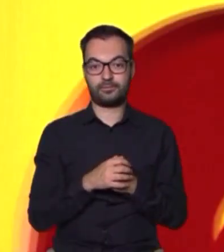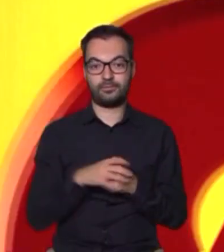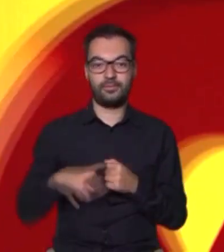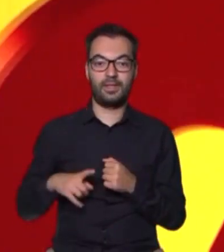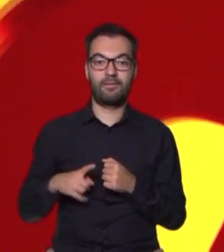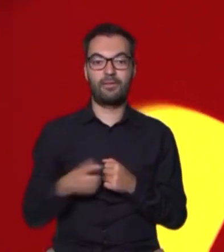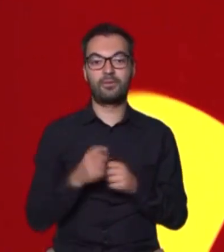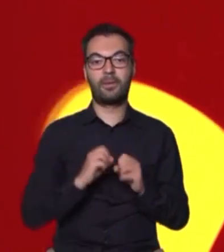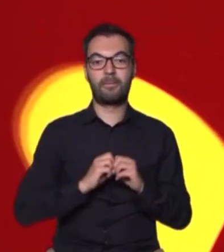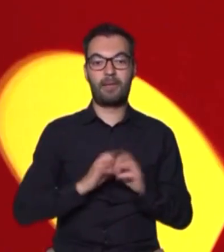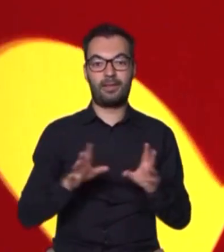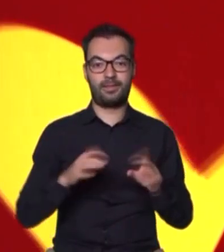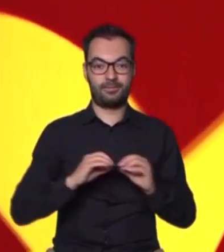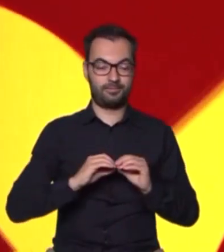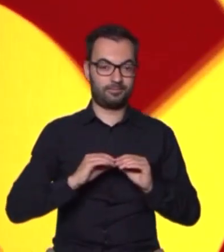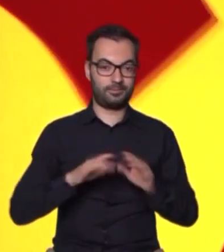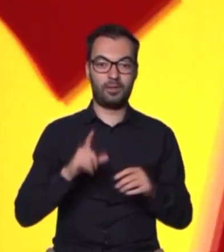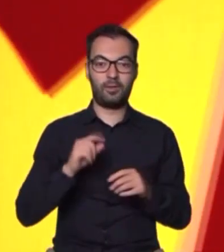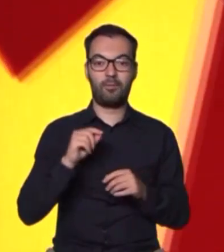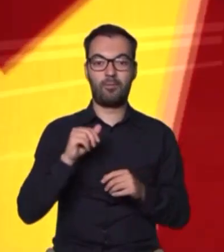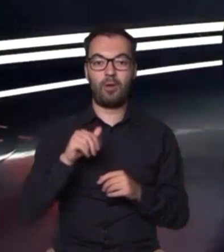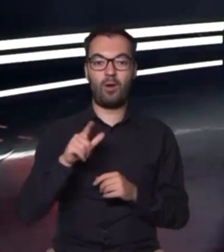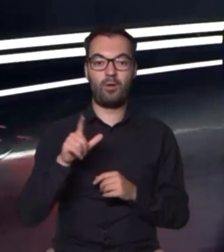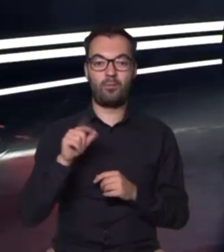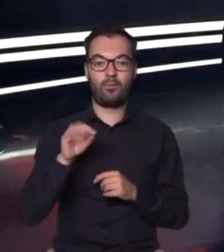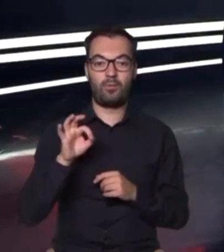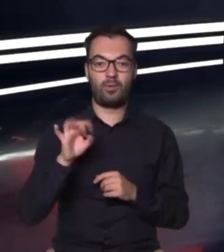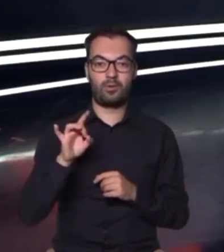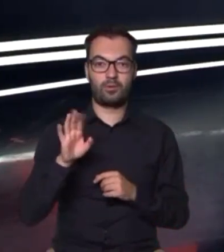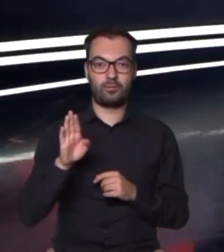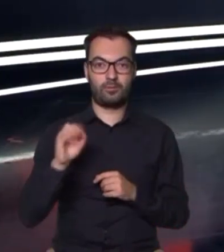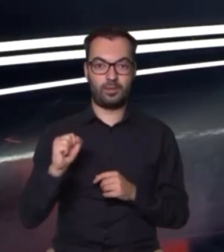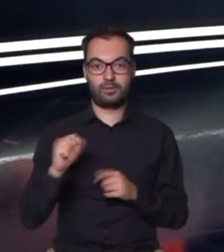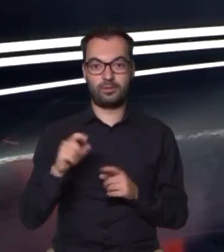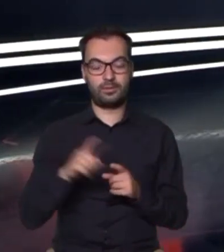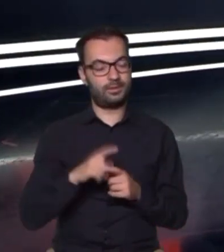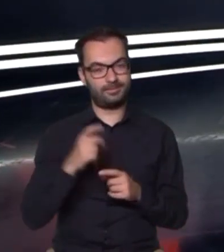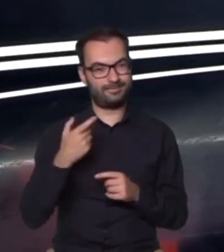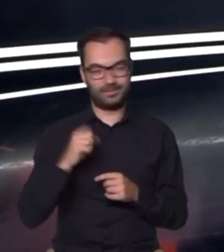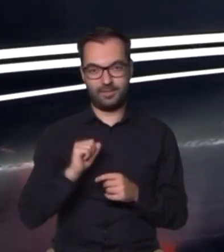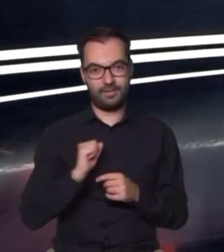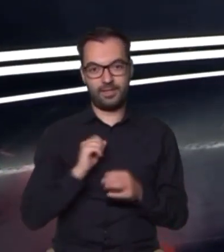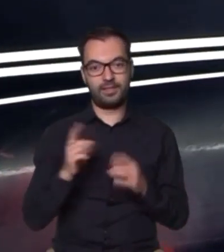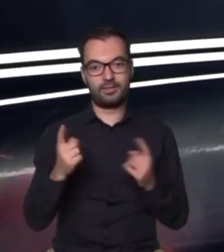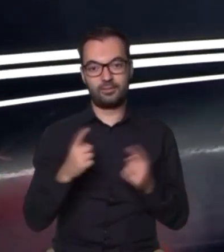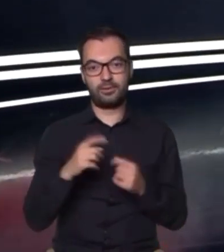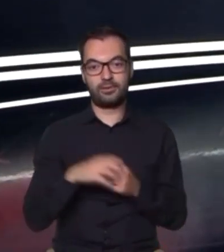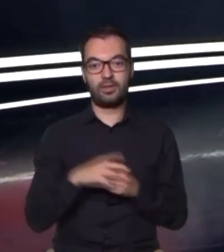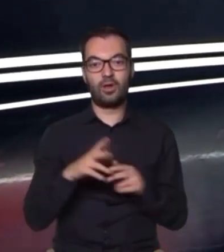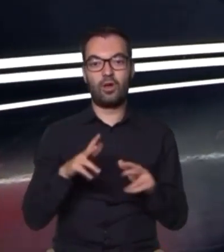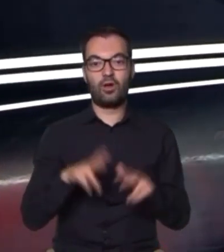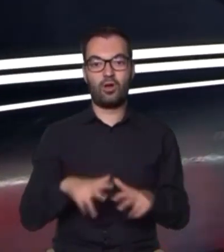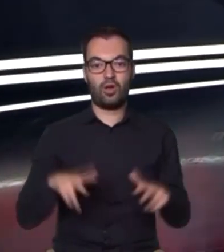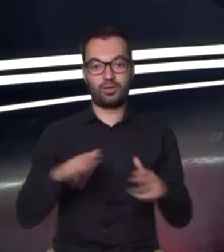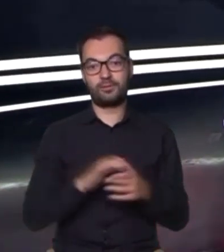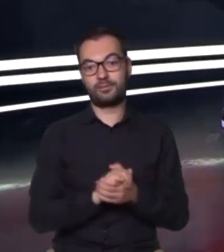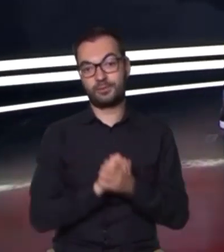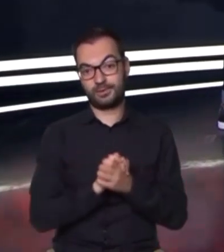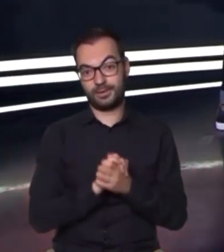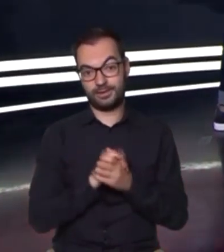francuskie media rozpisują się o Paulu Pogbie. Tutaj również nieciekawa historia, w którą wplątana jest rodzina i